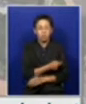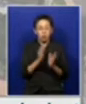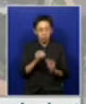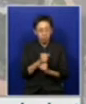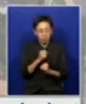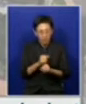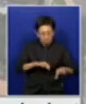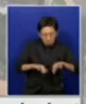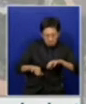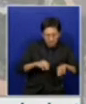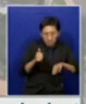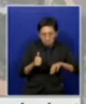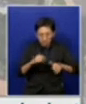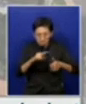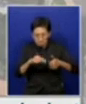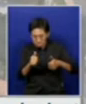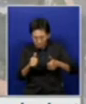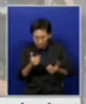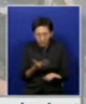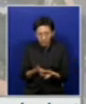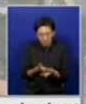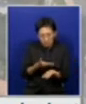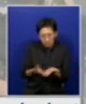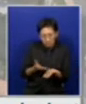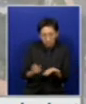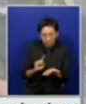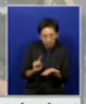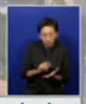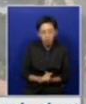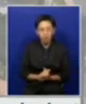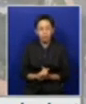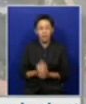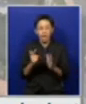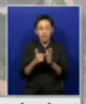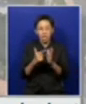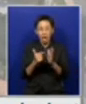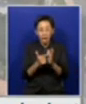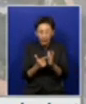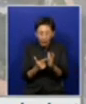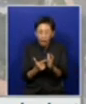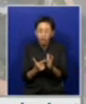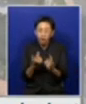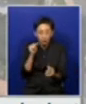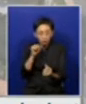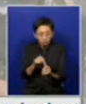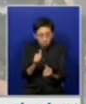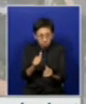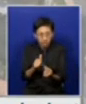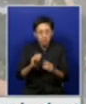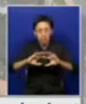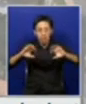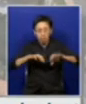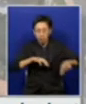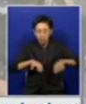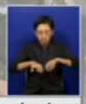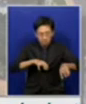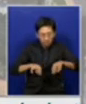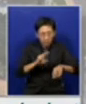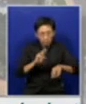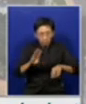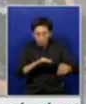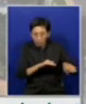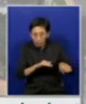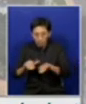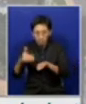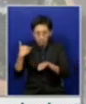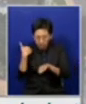รเขาดูค่าใช้จ่ายในระบบดูการเข้าถึงยาคุณภาพความพร้อมของรัฐในการบริหารจัดการระบบนะครับนี่คือ